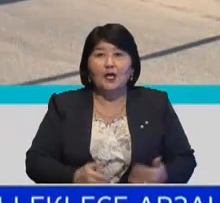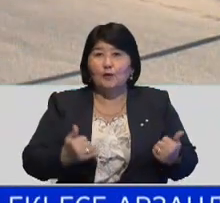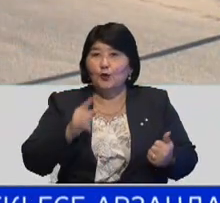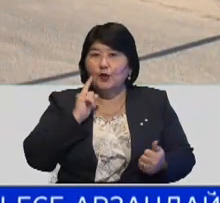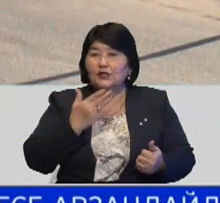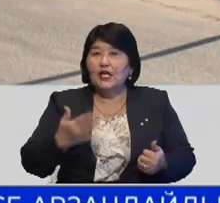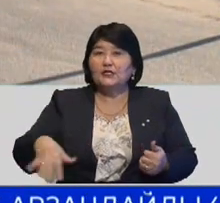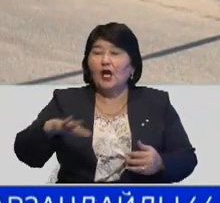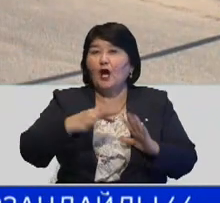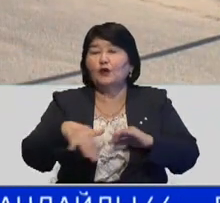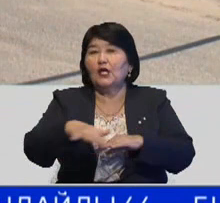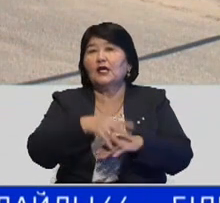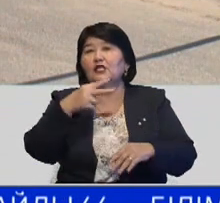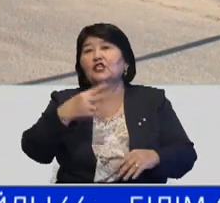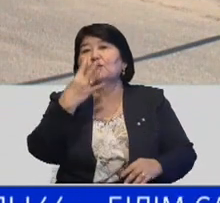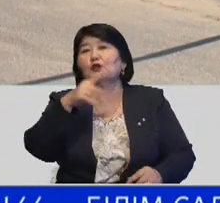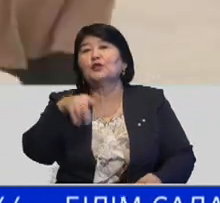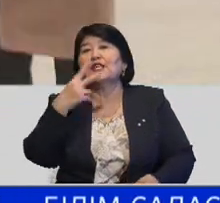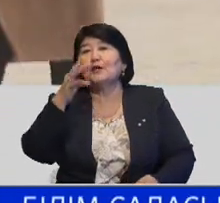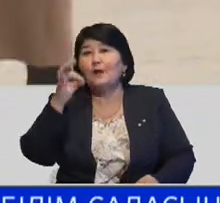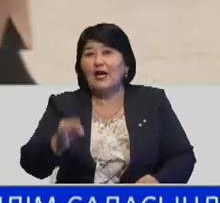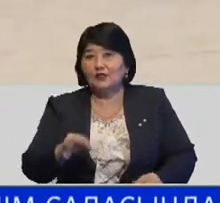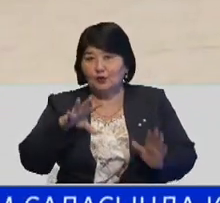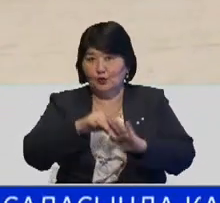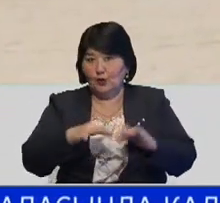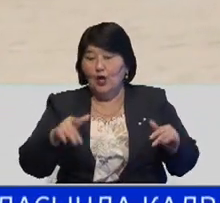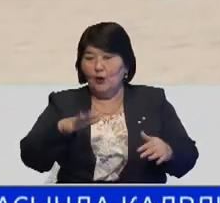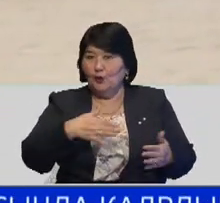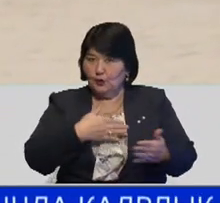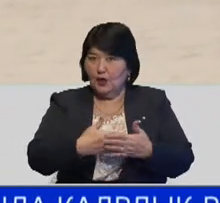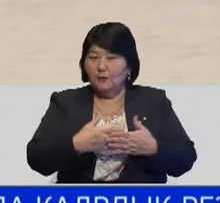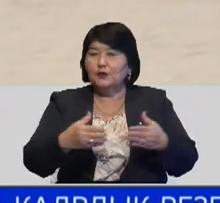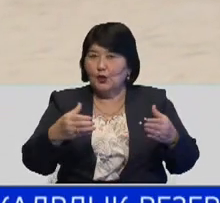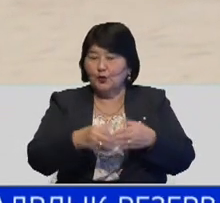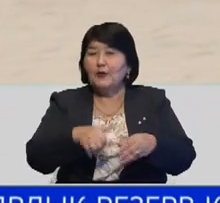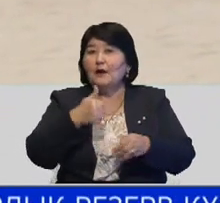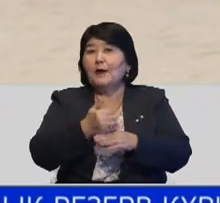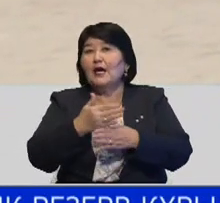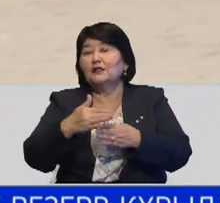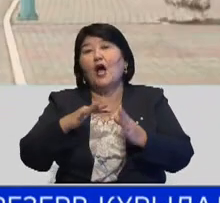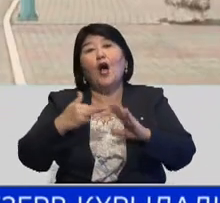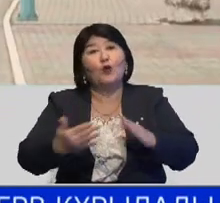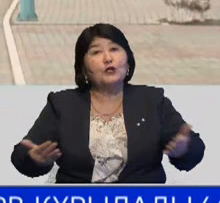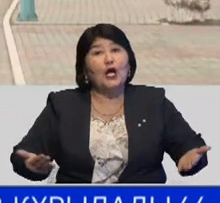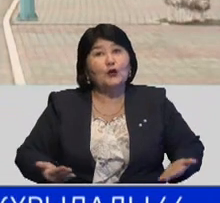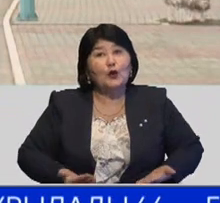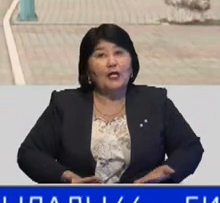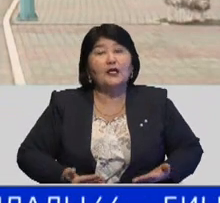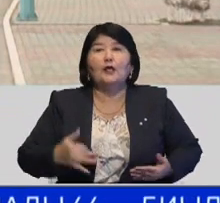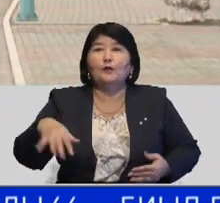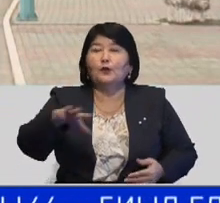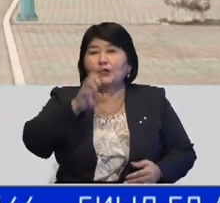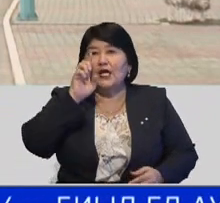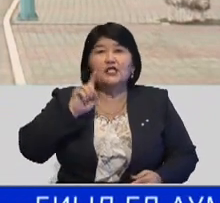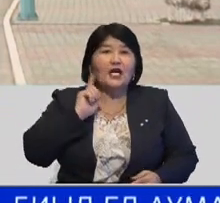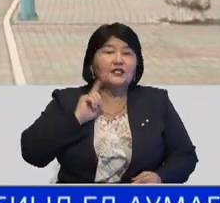жастар аудан халқының 24.2%-ын құрайды. Оның ішінде белсенді топ өкілдерінің басым бөлігі ауылда тұрады. Елімізде